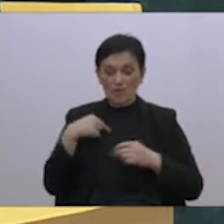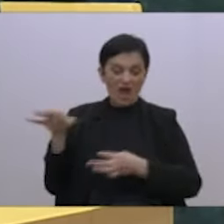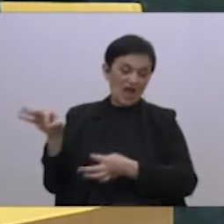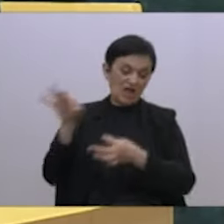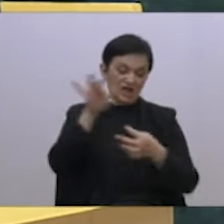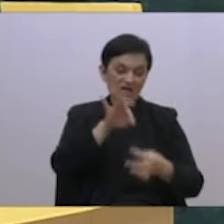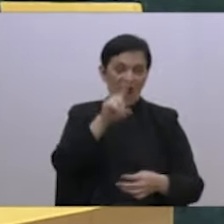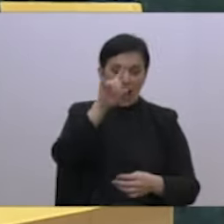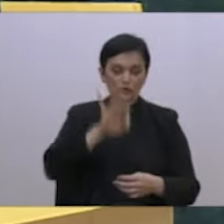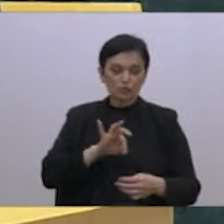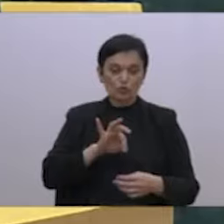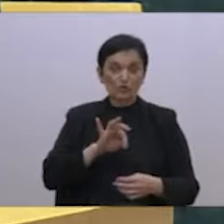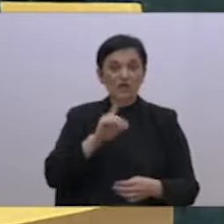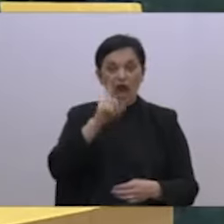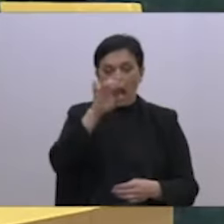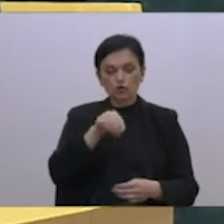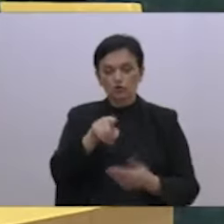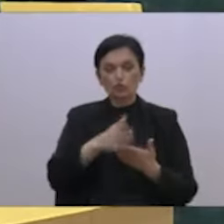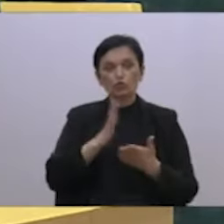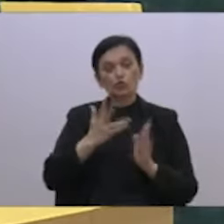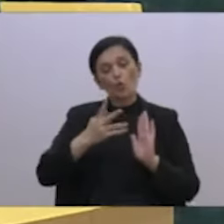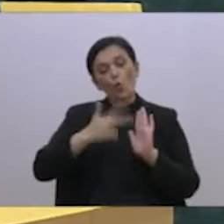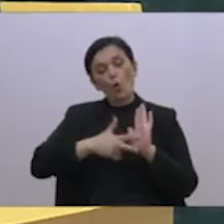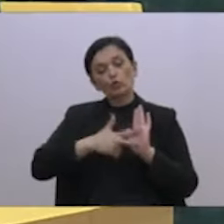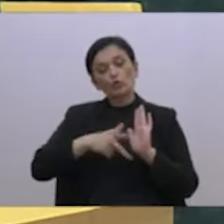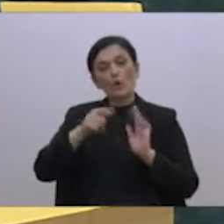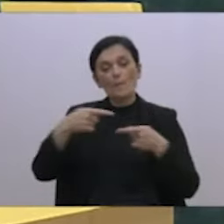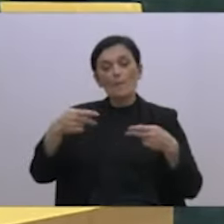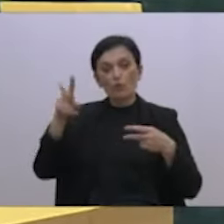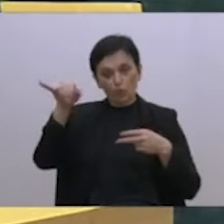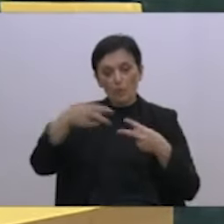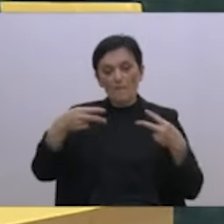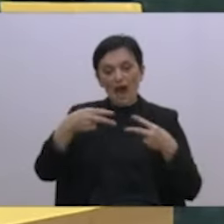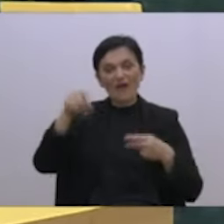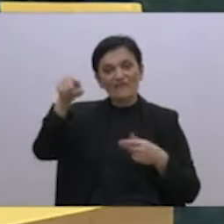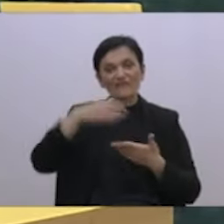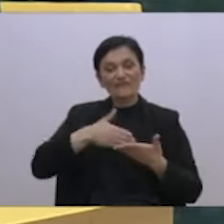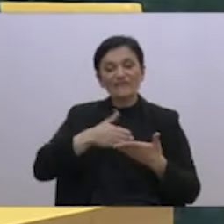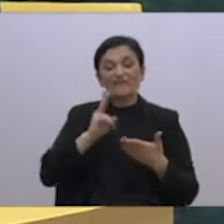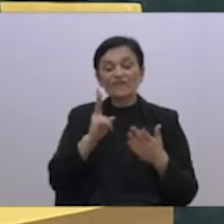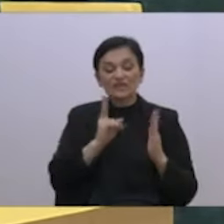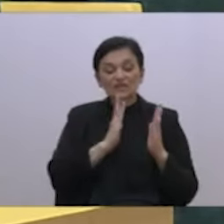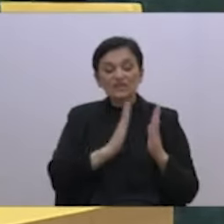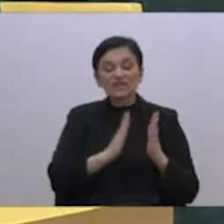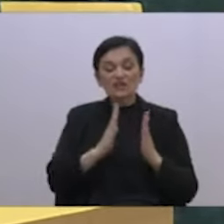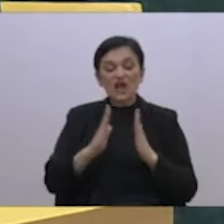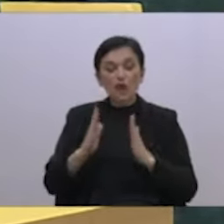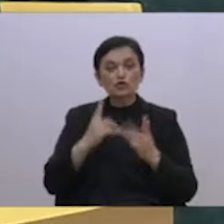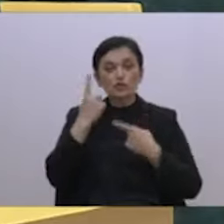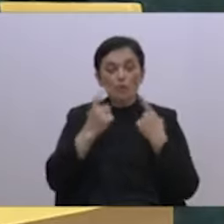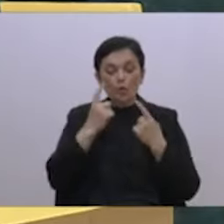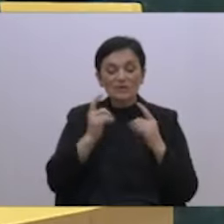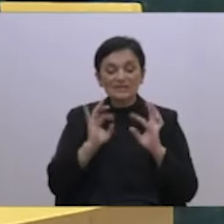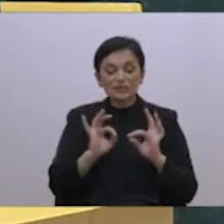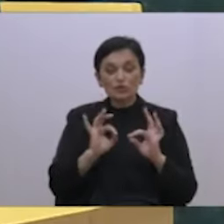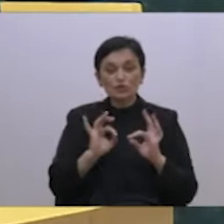ოფშორიდან 100% იქნება 100% არ არის ეს ოქეთ 80-ია და იქ მას პარტნიორი ხავს ვინ უნდა განსაზღვროს ამ ინფორმაციის სიწორე